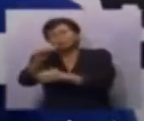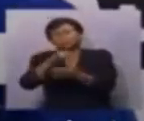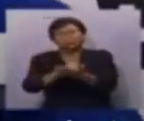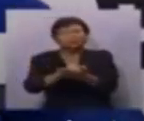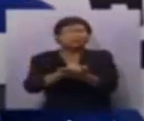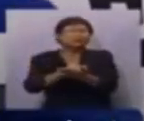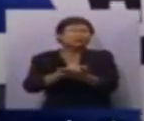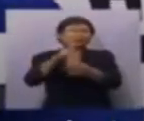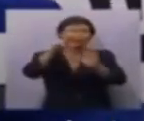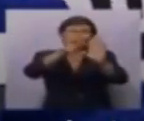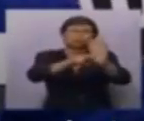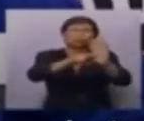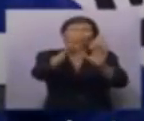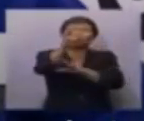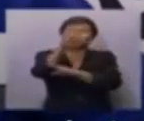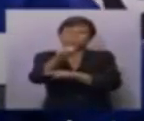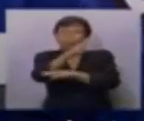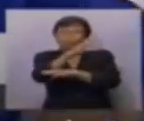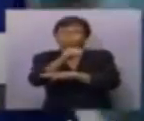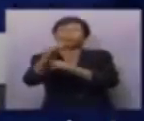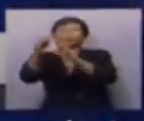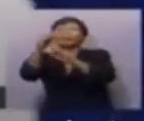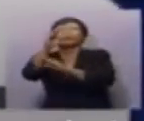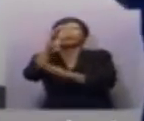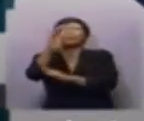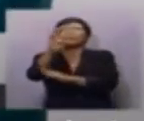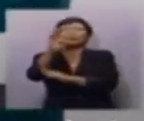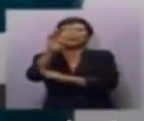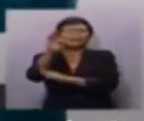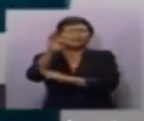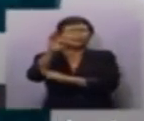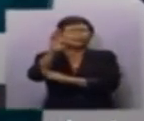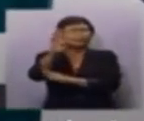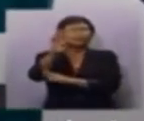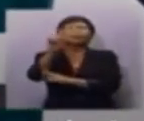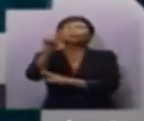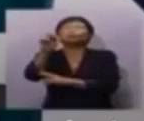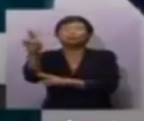di Kerusi Wangsa Maju serta Bandar Tun Razak.